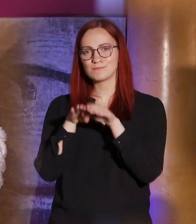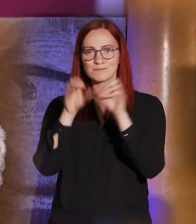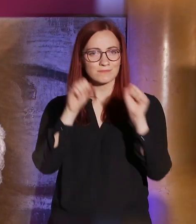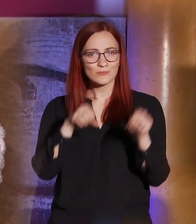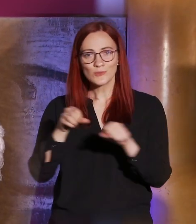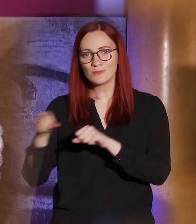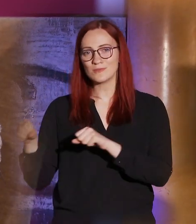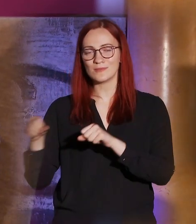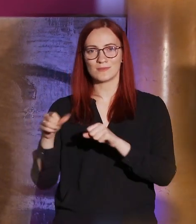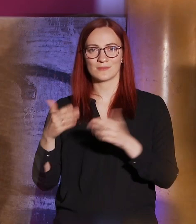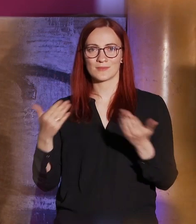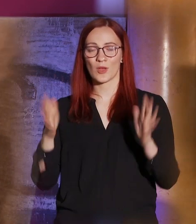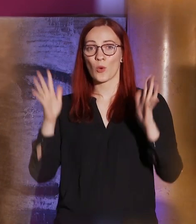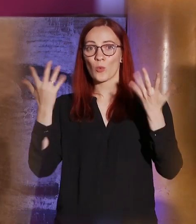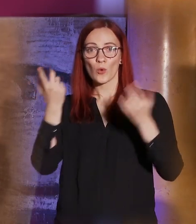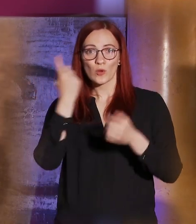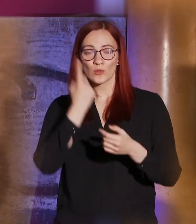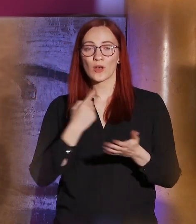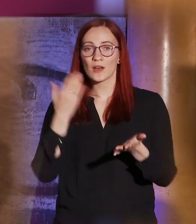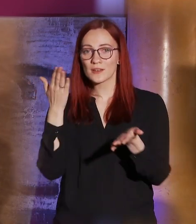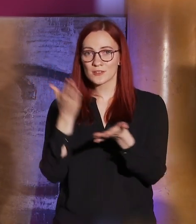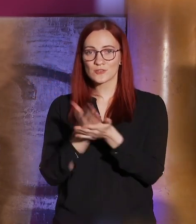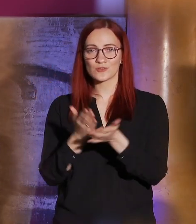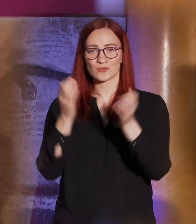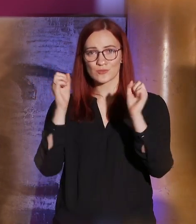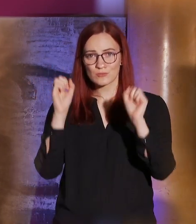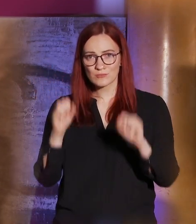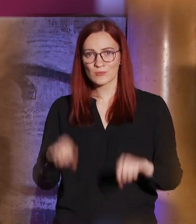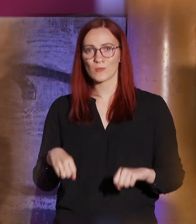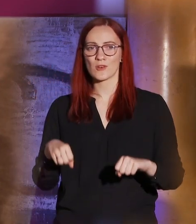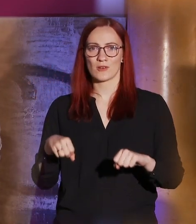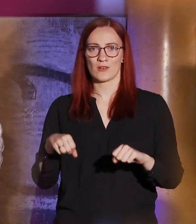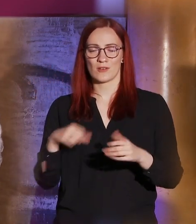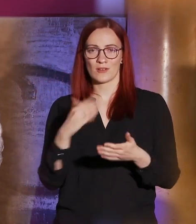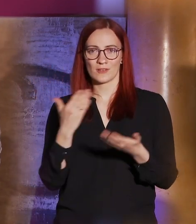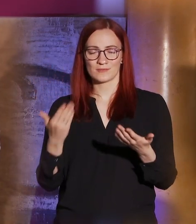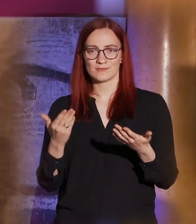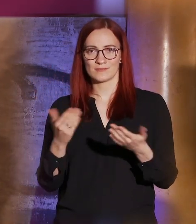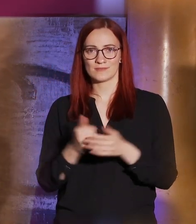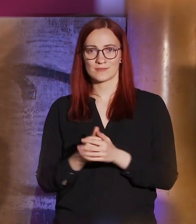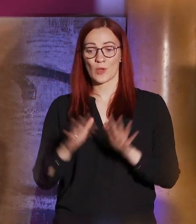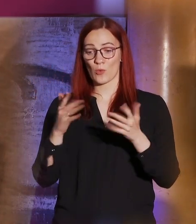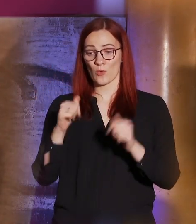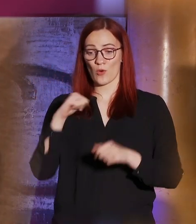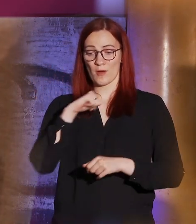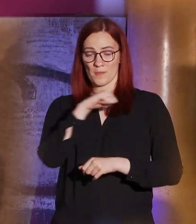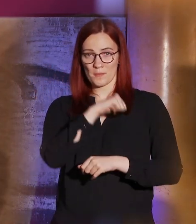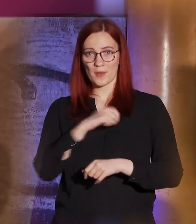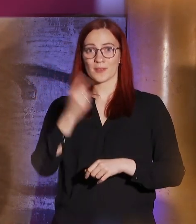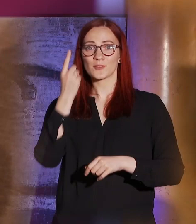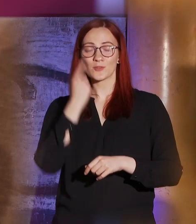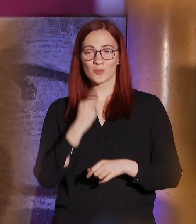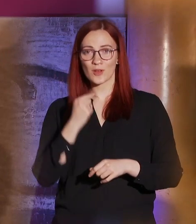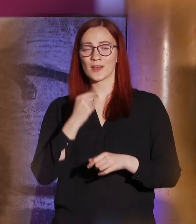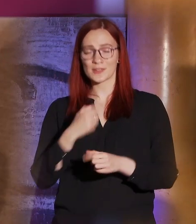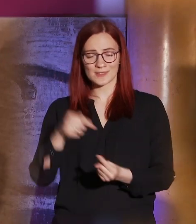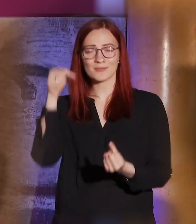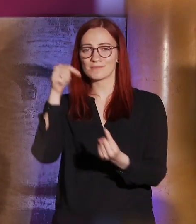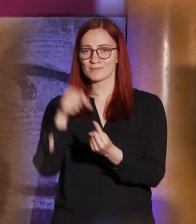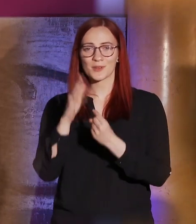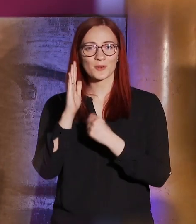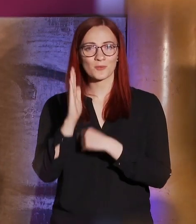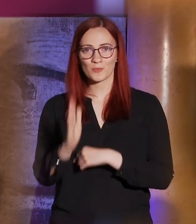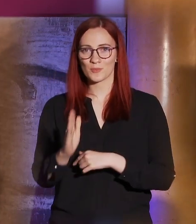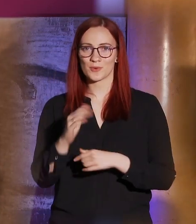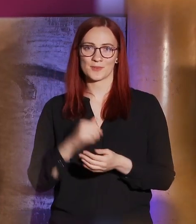gali, jeigu turi noro, turi ketinimą, kad žmogus būtų ir pats žmogus nori, ir jis prisitaikys.